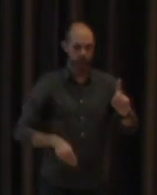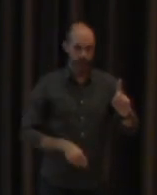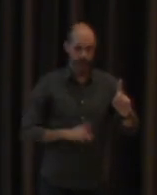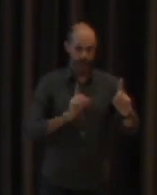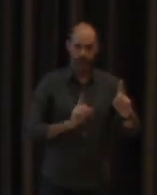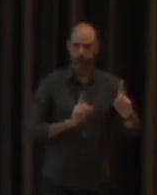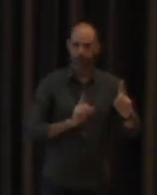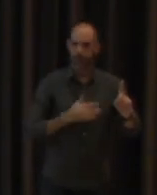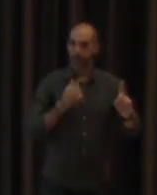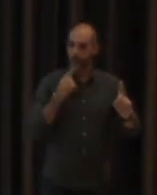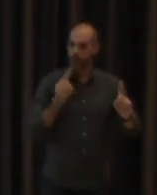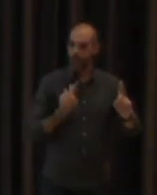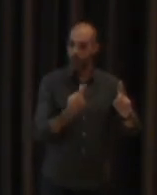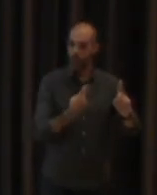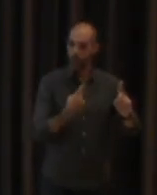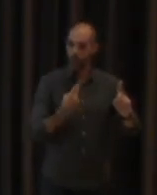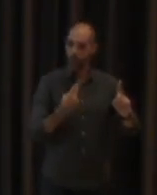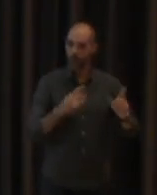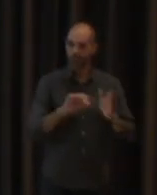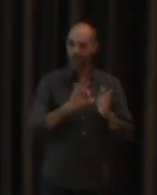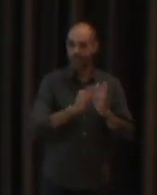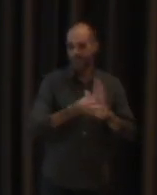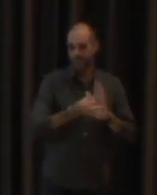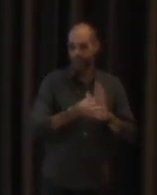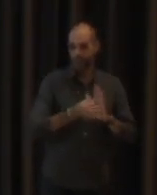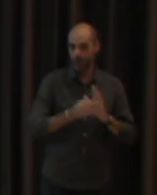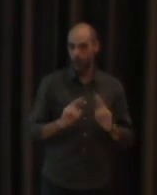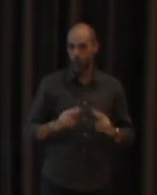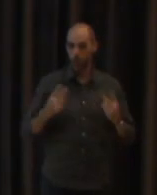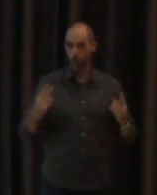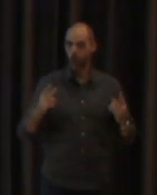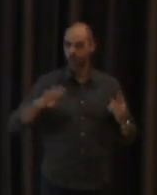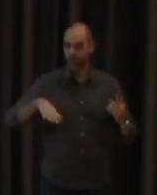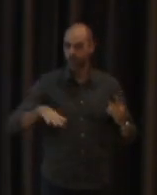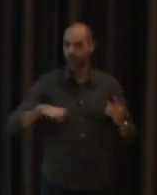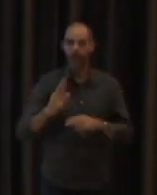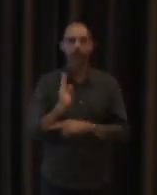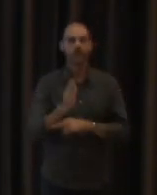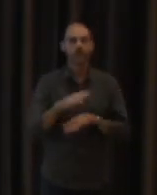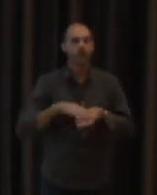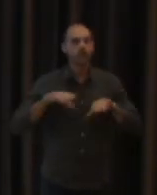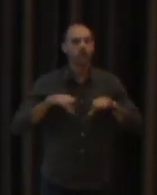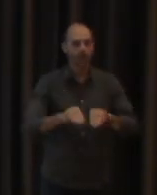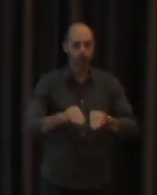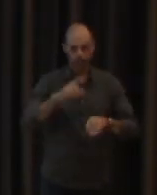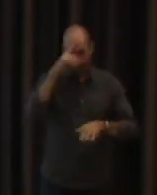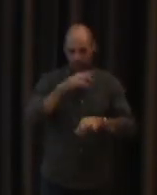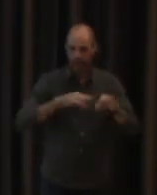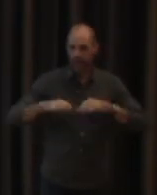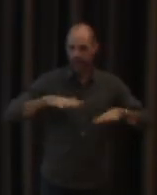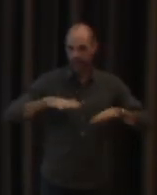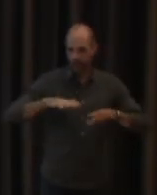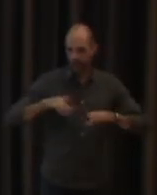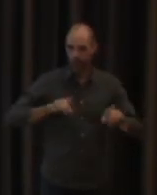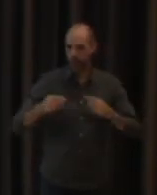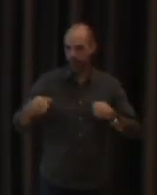que existeixin aquests dos sistemes en el català té repercussió en l'ús dels predicats de moviment direccional. No els farem